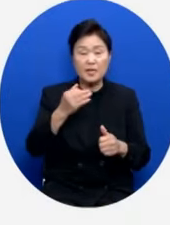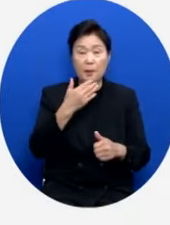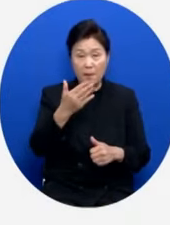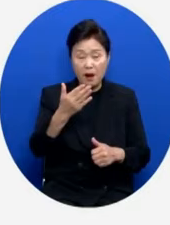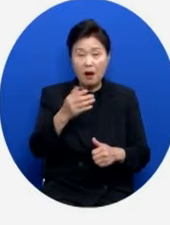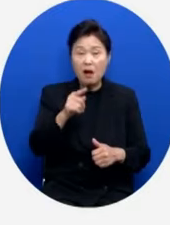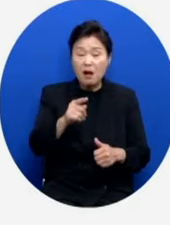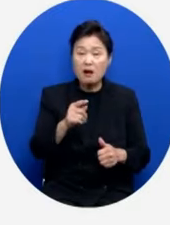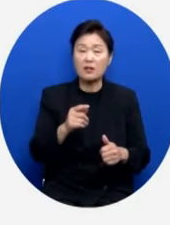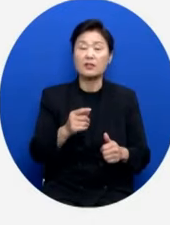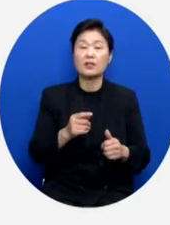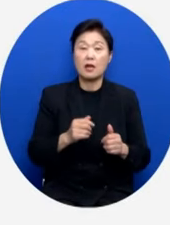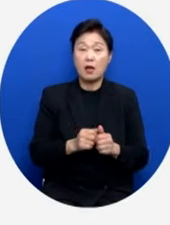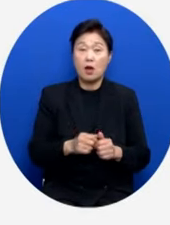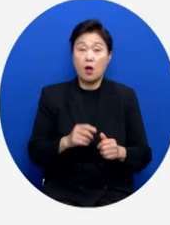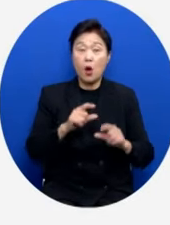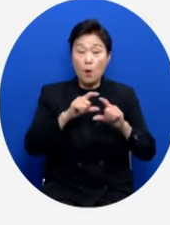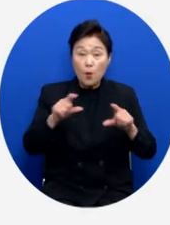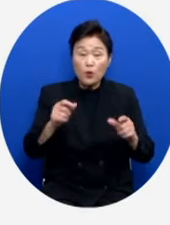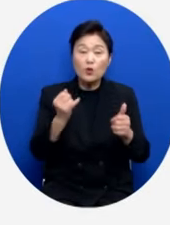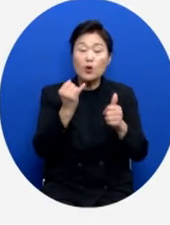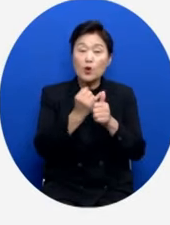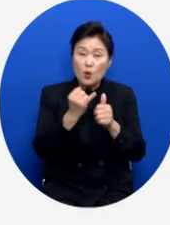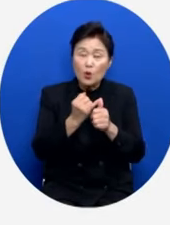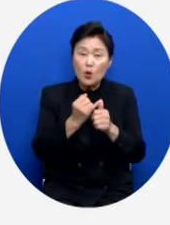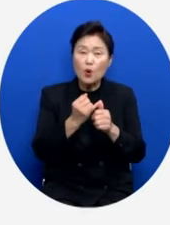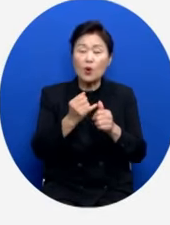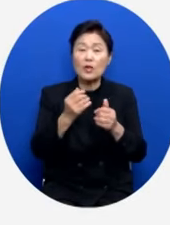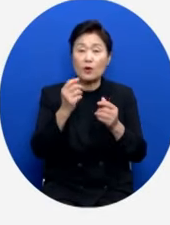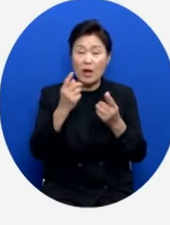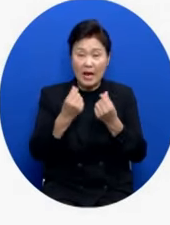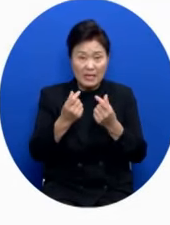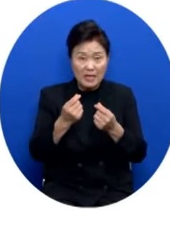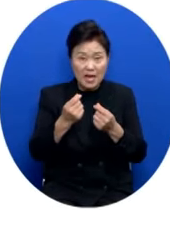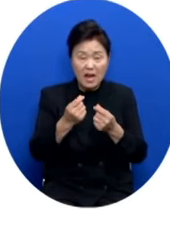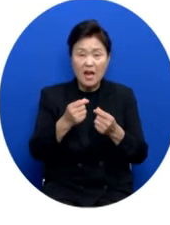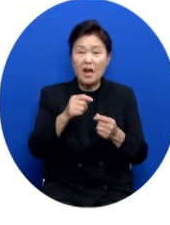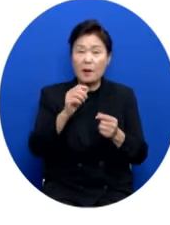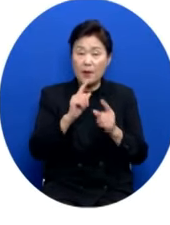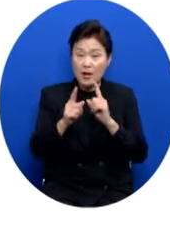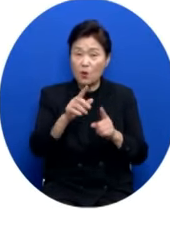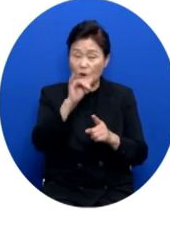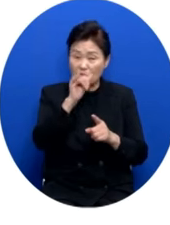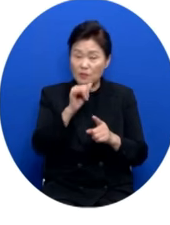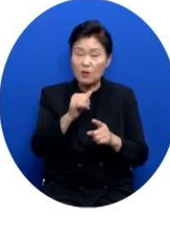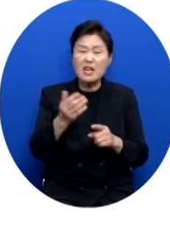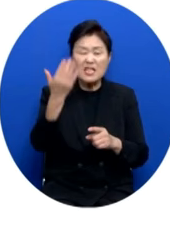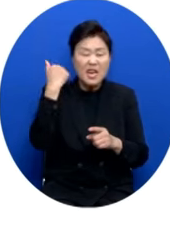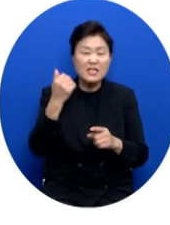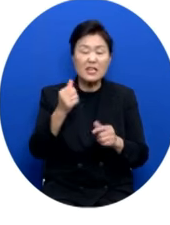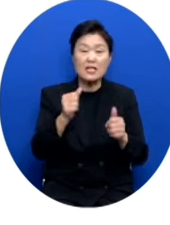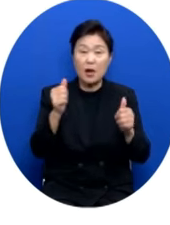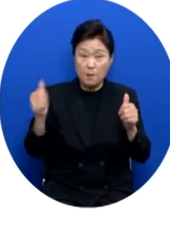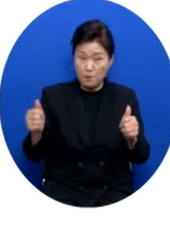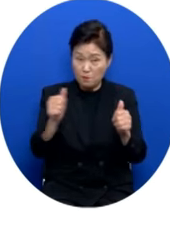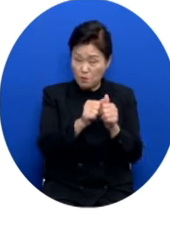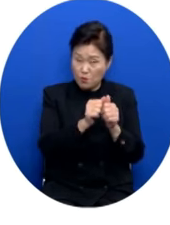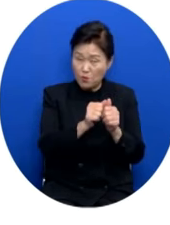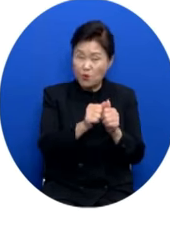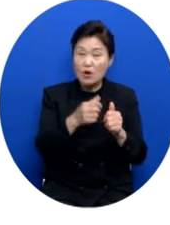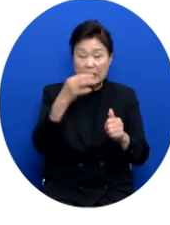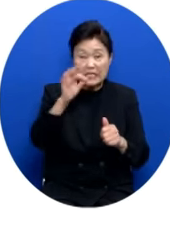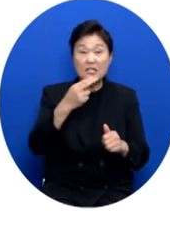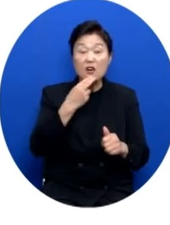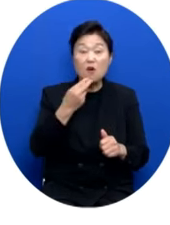사실론 관계가 있는 집단의 피부양자 자격을 인정하면서 동성 동반자 집단은 인정하지 않았는데 이것은 성적 지향을